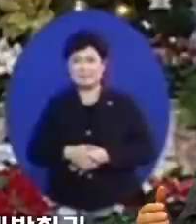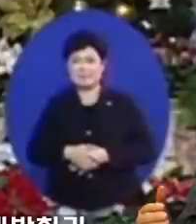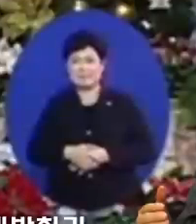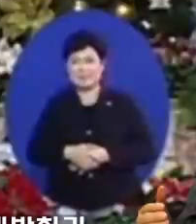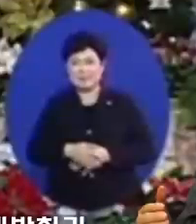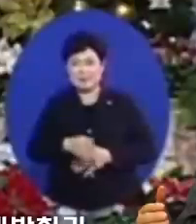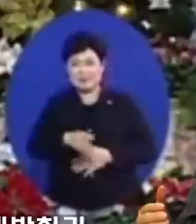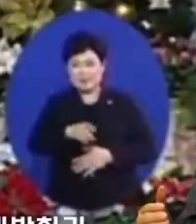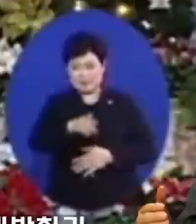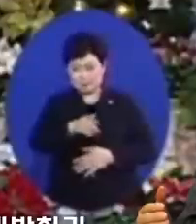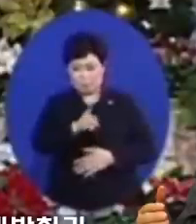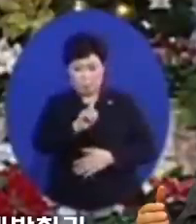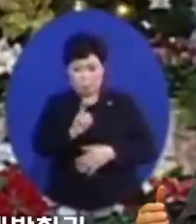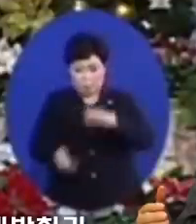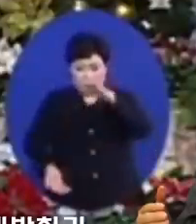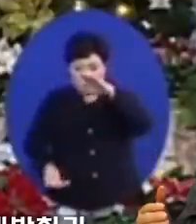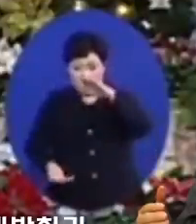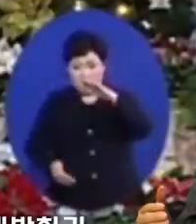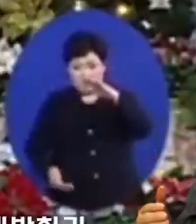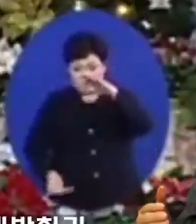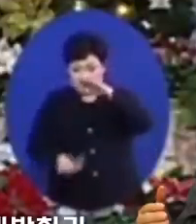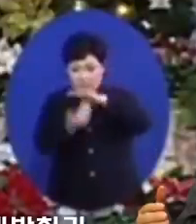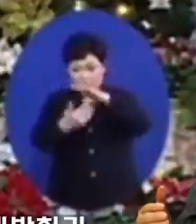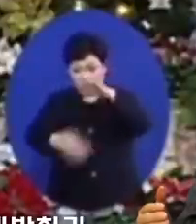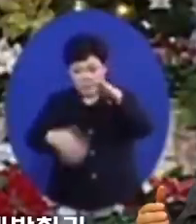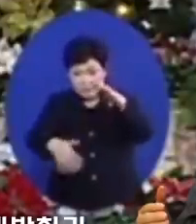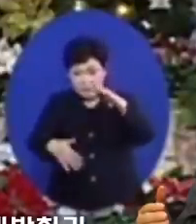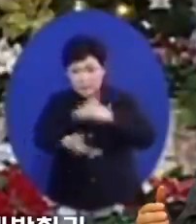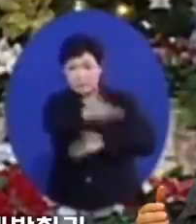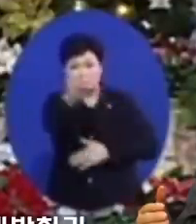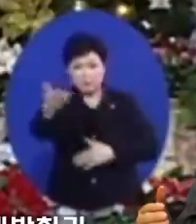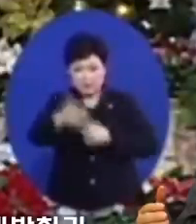최고가 되지 못하고 있어요. 하나님이 여러분을 위해서